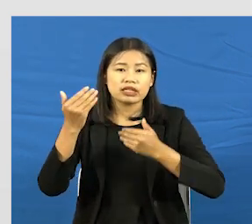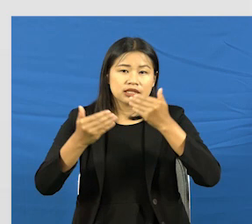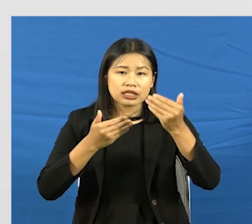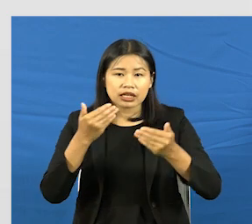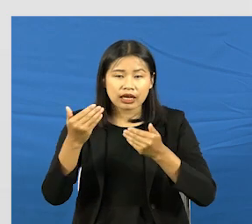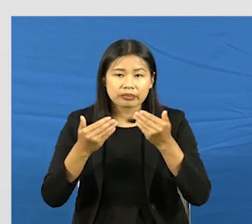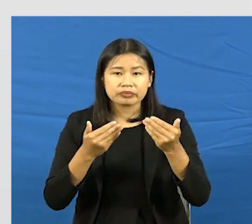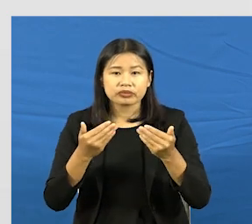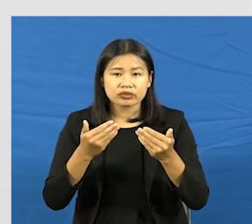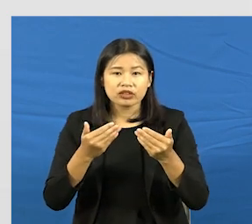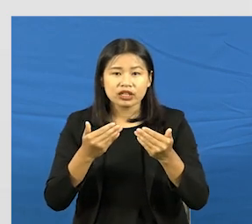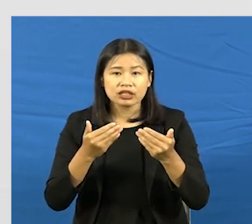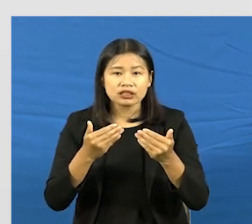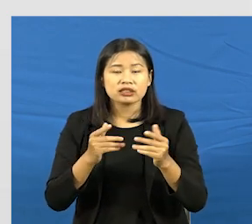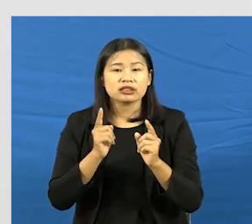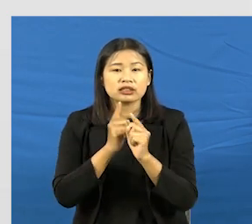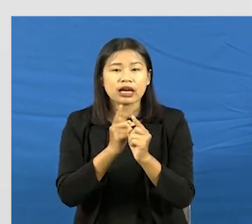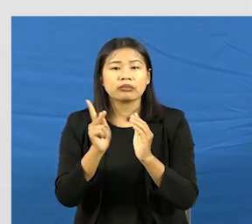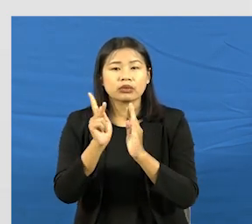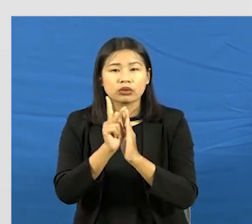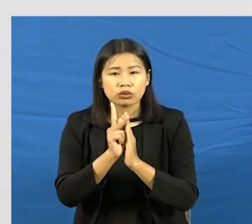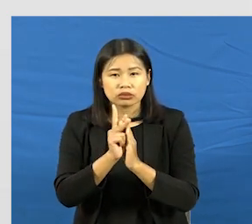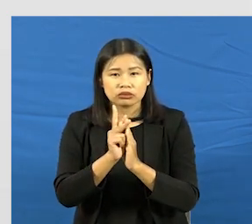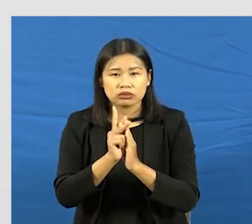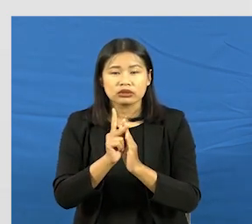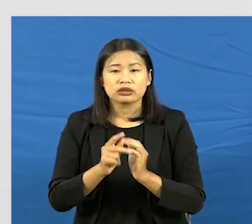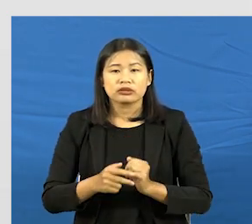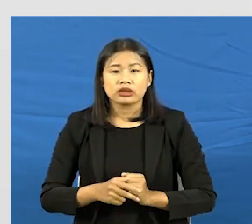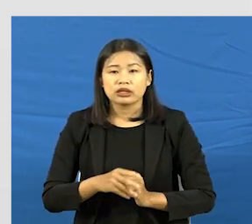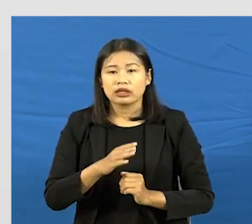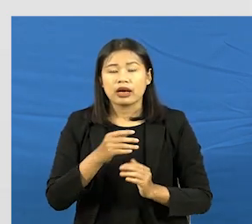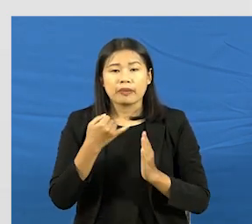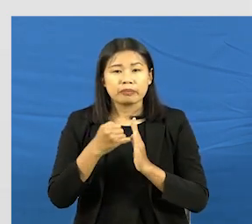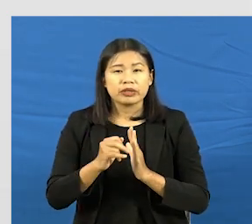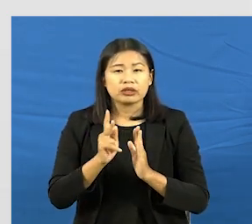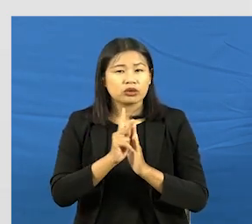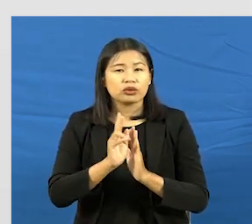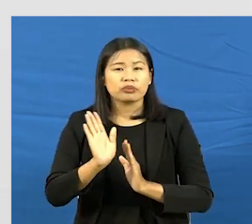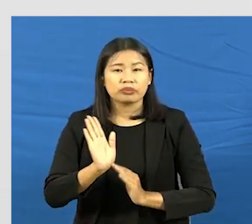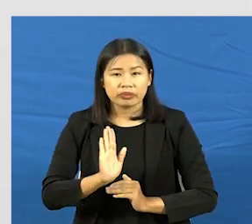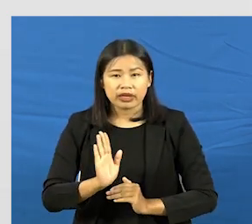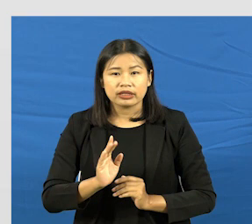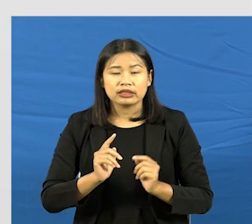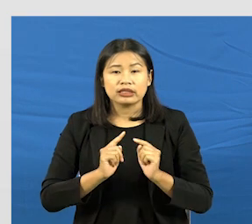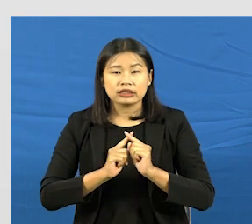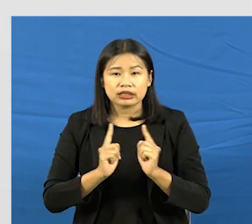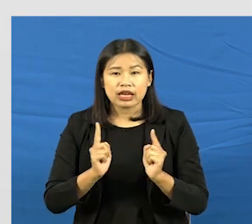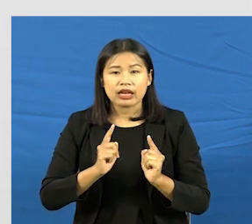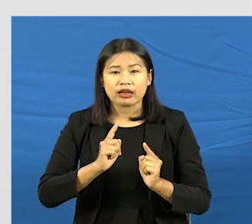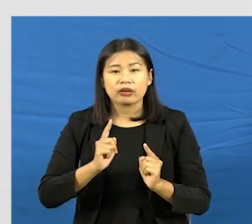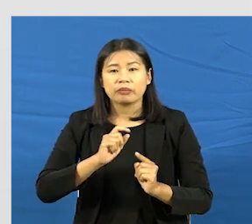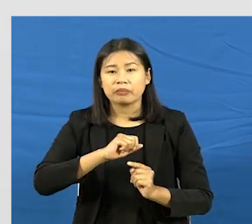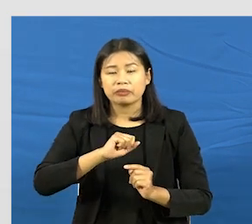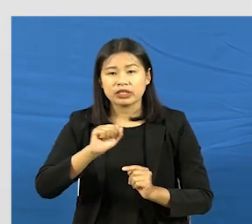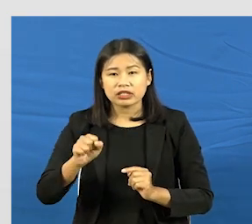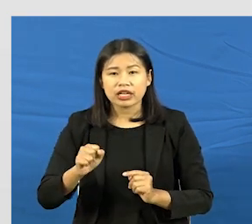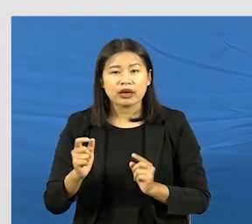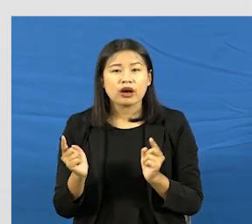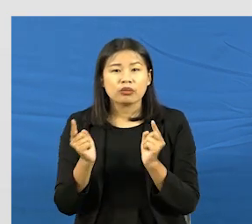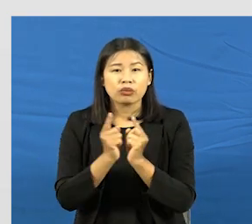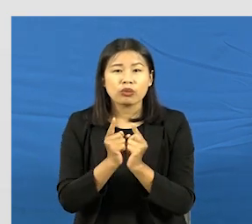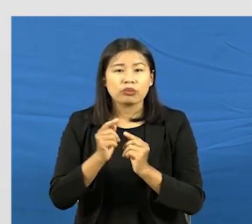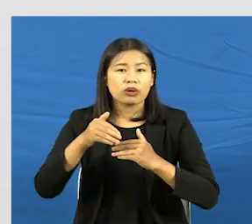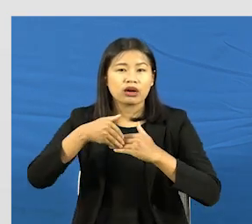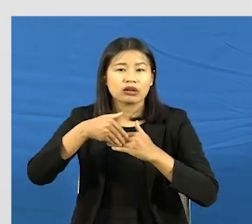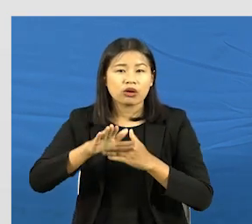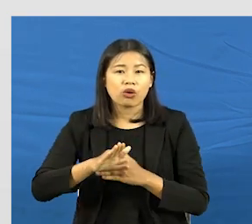พของนักศึกษานะครับแล้วไม่ใช่เป็นการไปนัดหมายพบปะกันข้างนอกนะแล้วอาจจะไปทำ